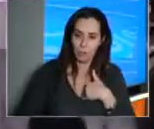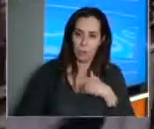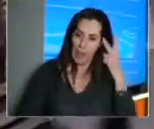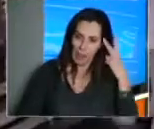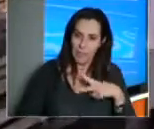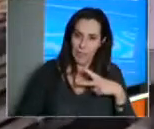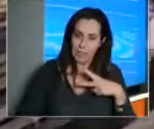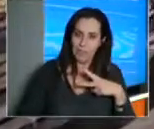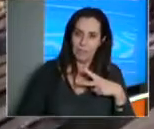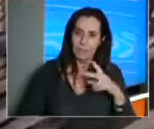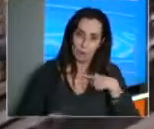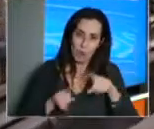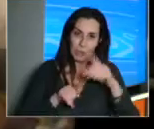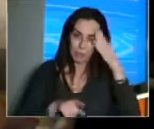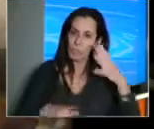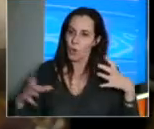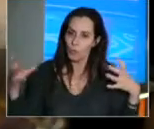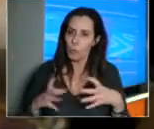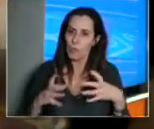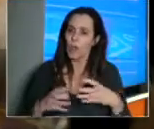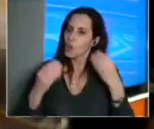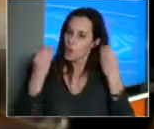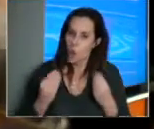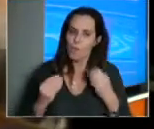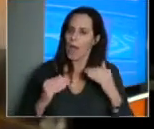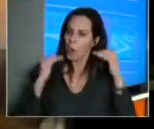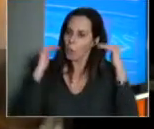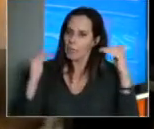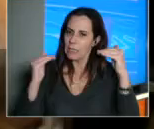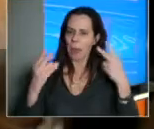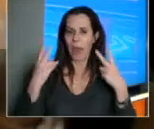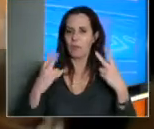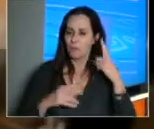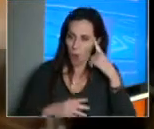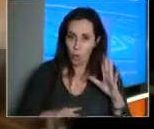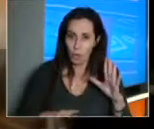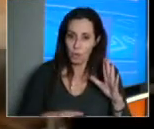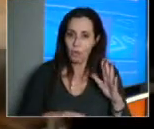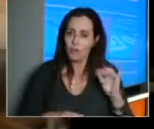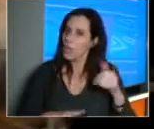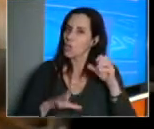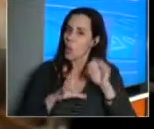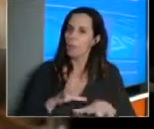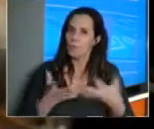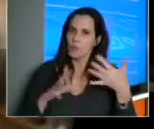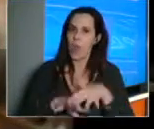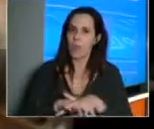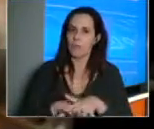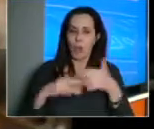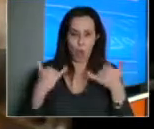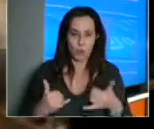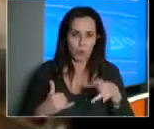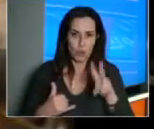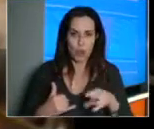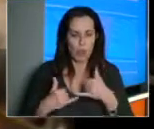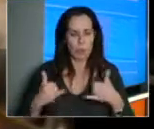להבנתי והיכרותי, זאת קבוצה טובה, איכותית, ערכית, ואתה יודע, וכן, שתורמת ומשתלבת, והיום בכלל יש